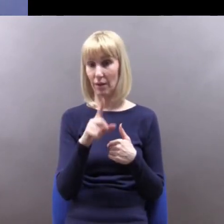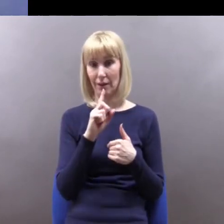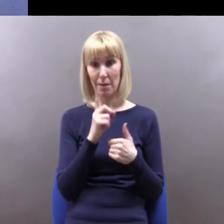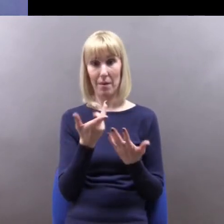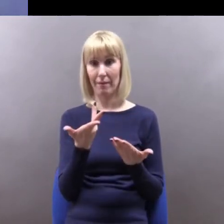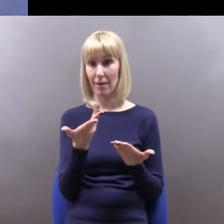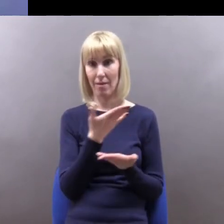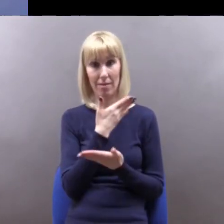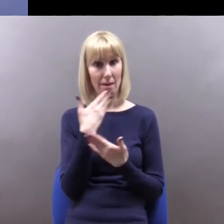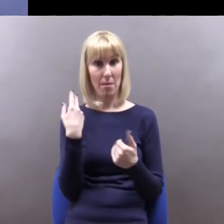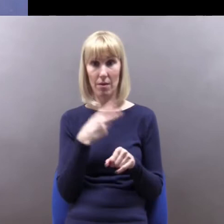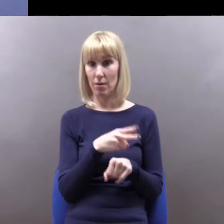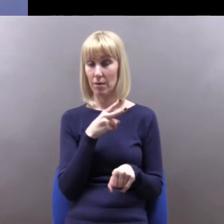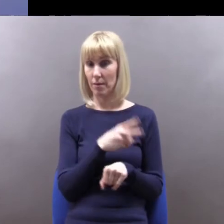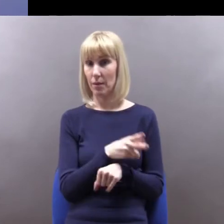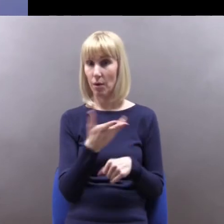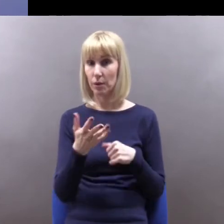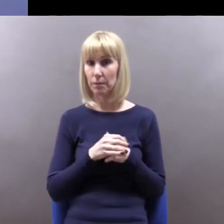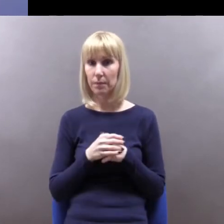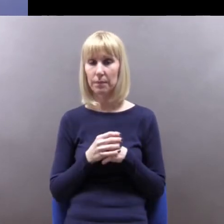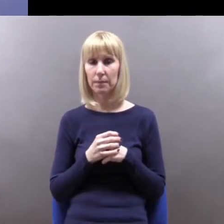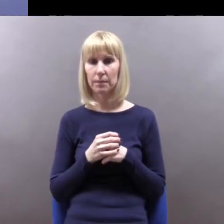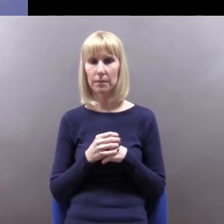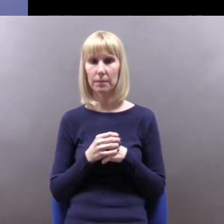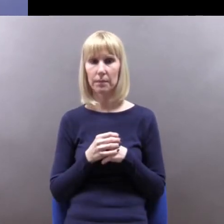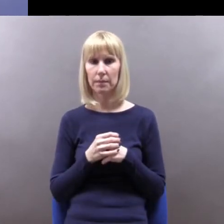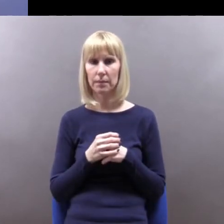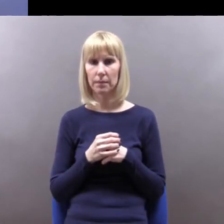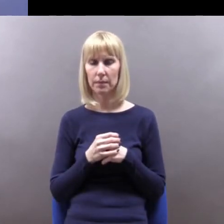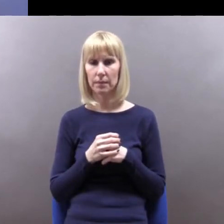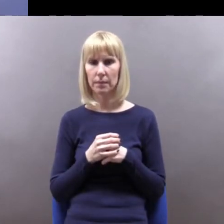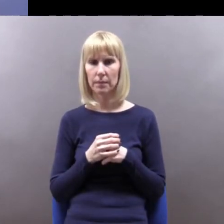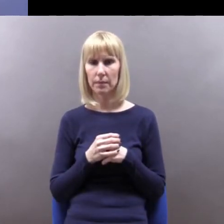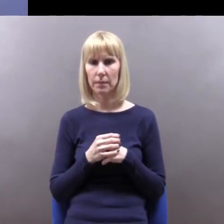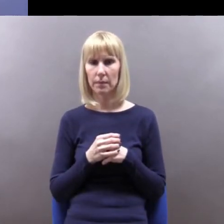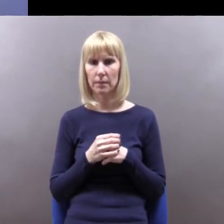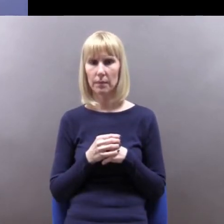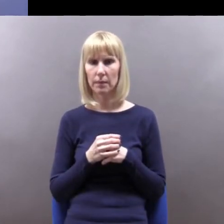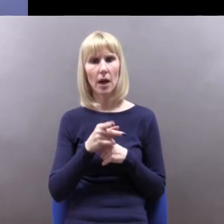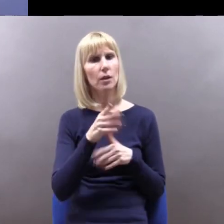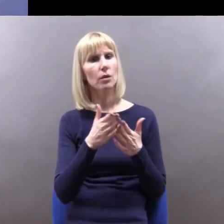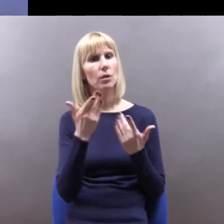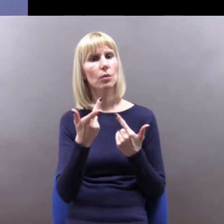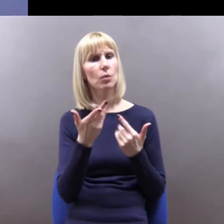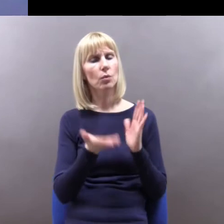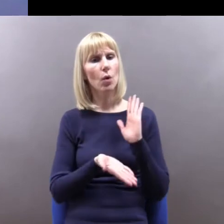nigdzie. No to tak to teraz schodołaz. Adam, a ty coś o tych podnośnikach